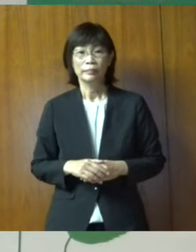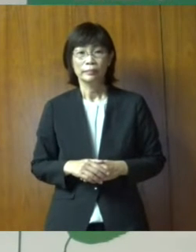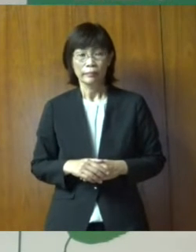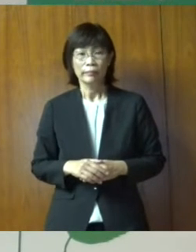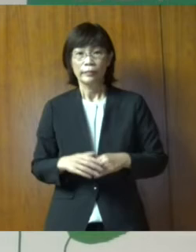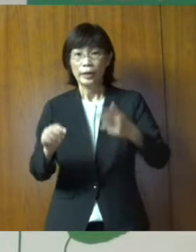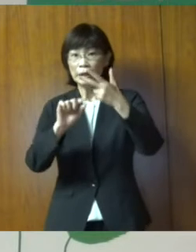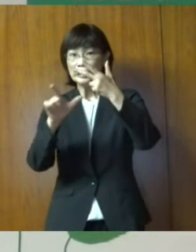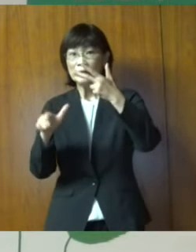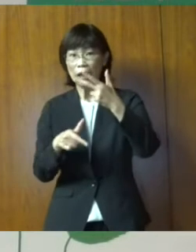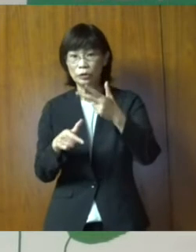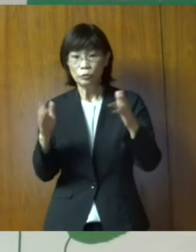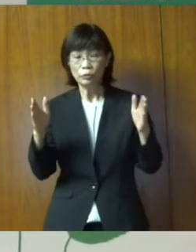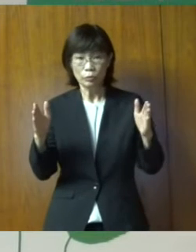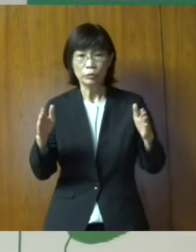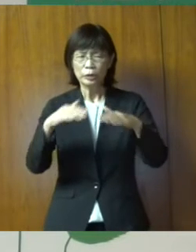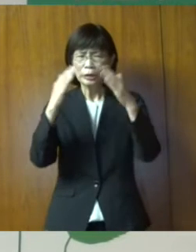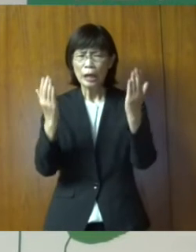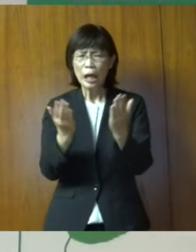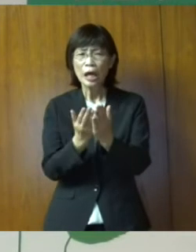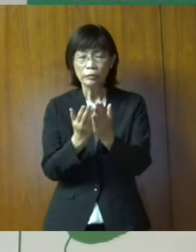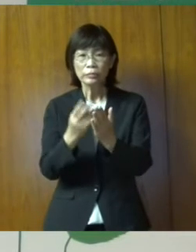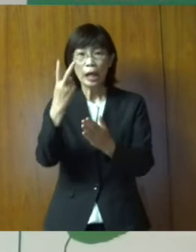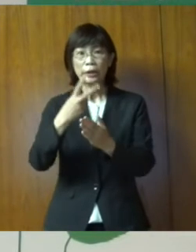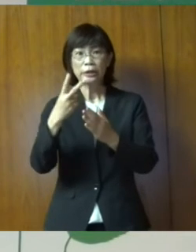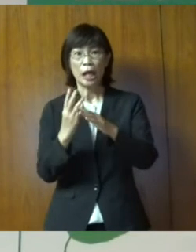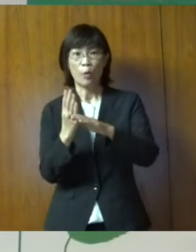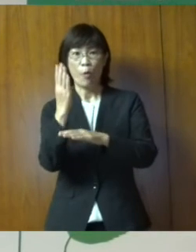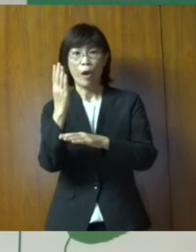7月の累計は1月で初めて2000名を超え、